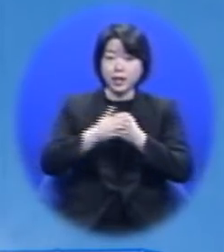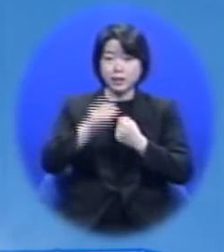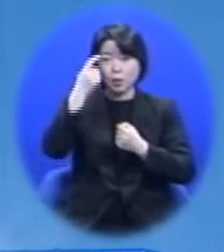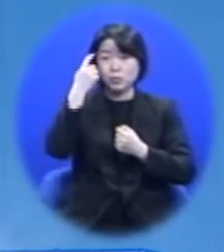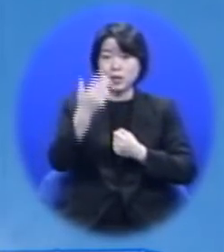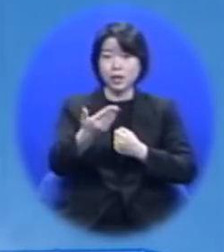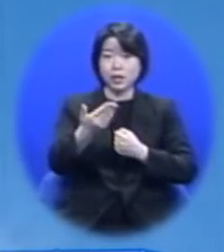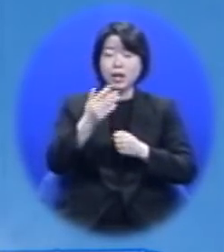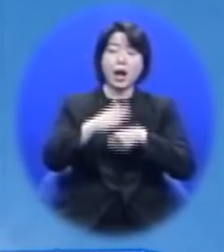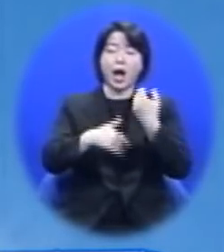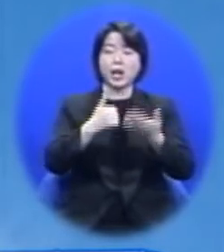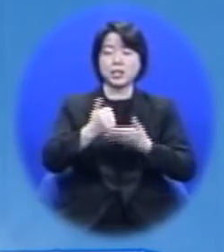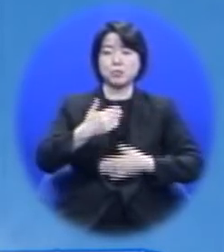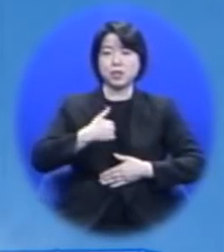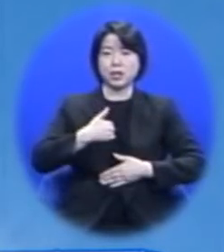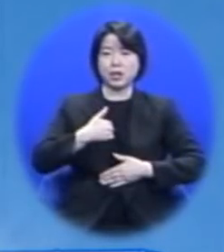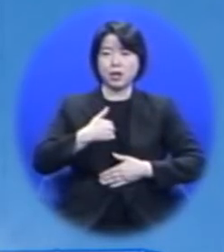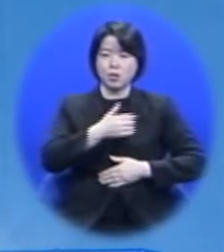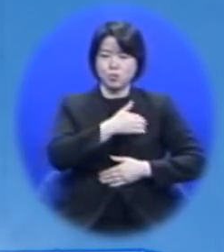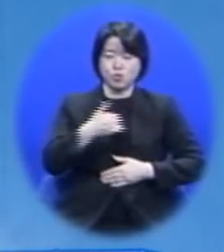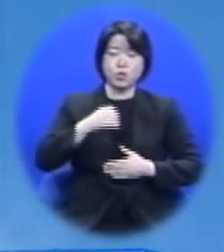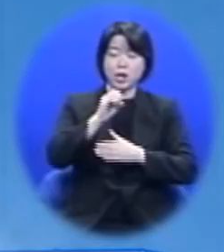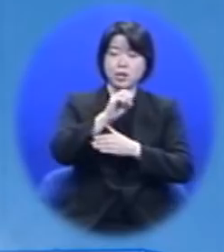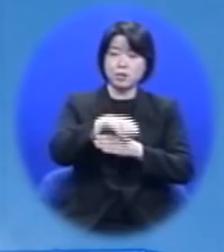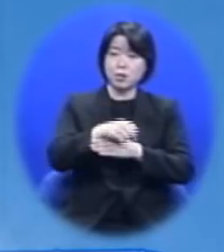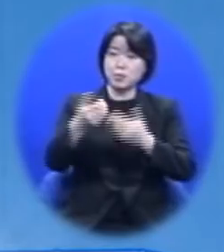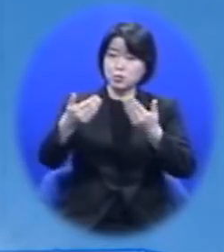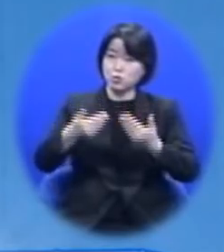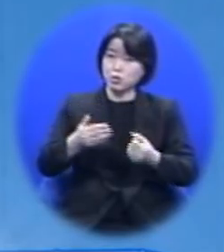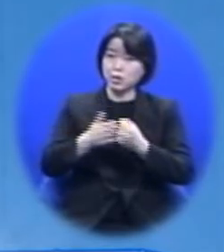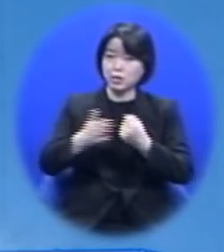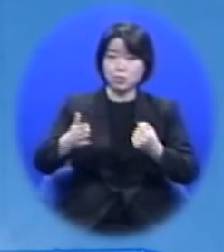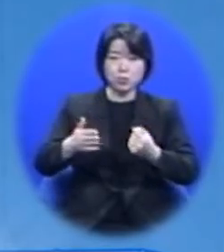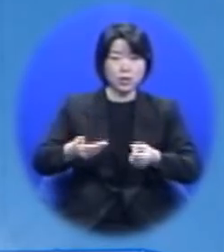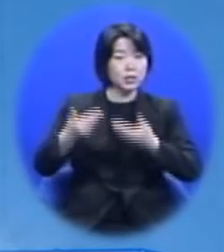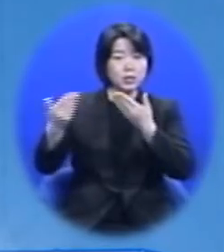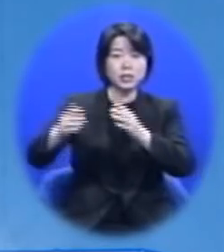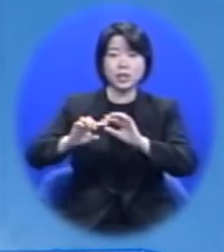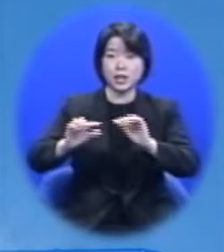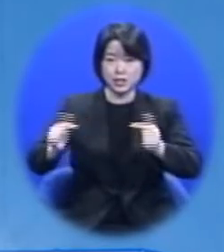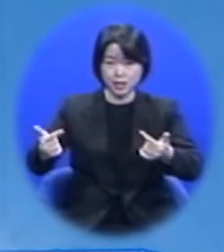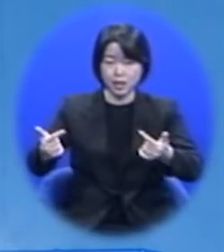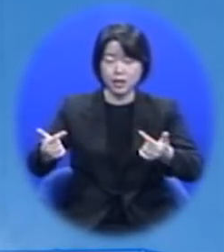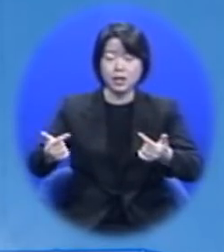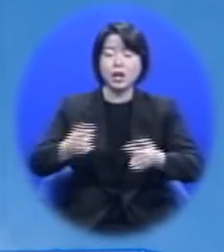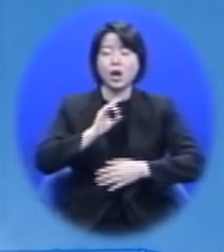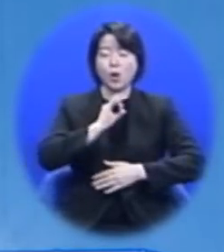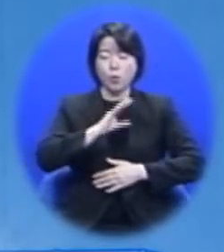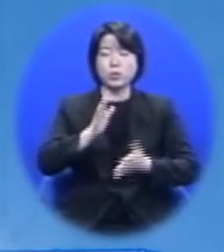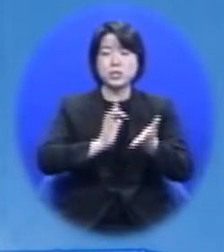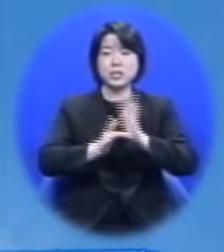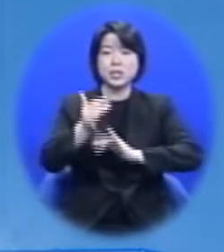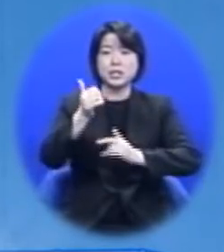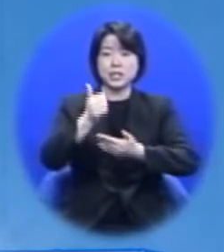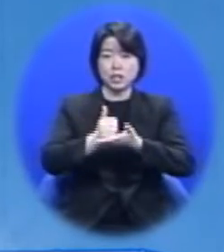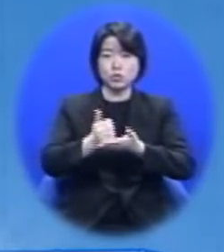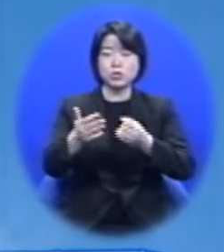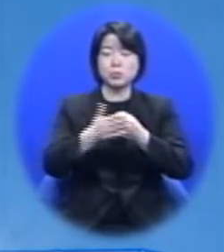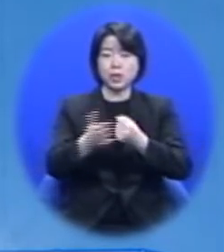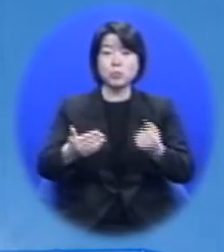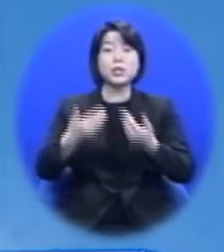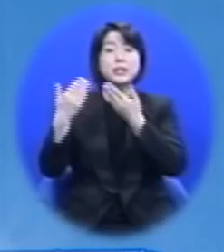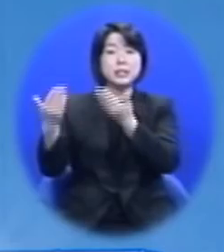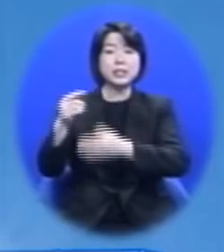하나님이 내게 풍성한 열매를 주셨기 때문에 드리는 것이 아니고 예수 그리스도 때문에 드리는 것임을 우리가 다시